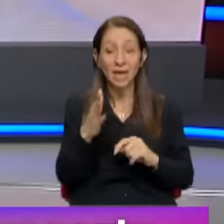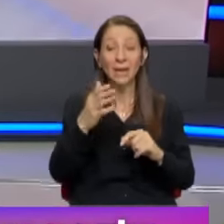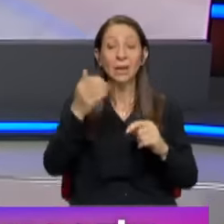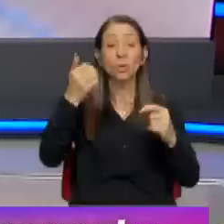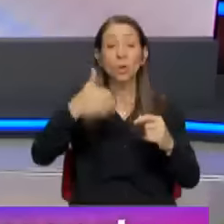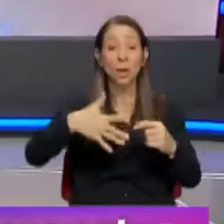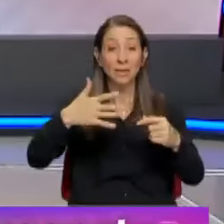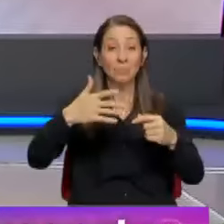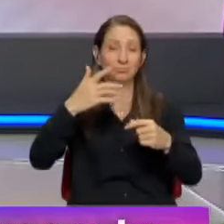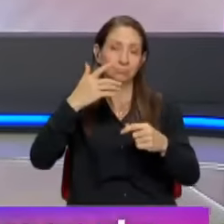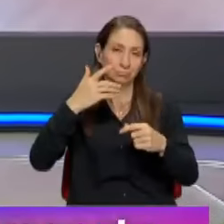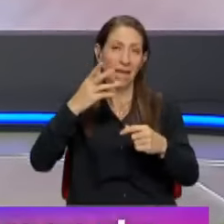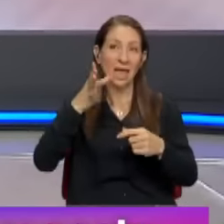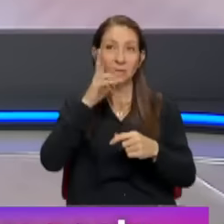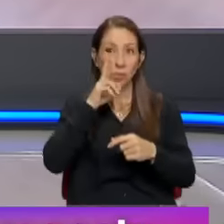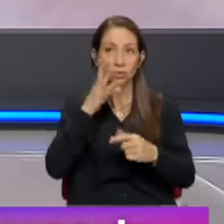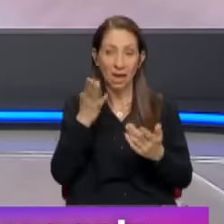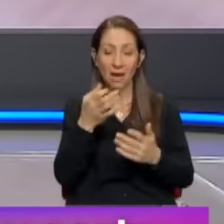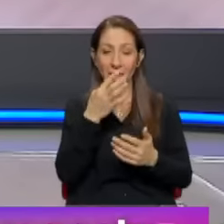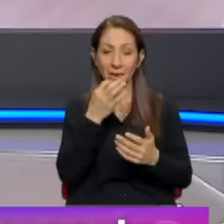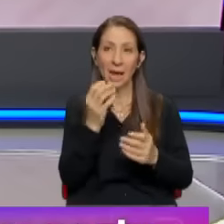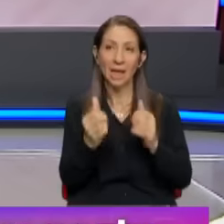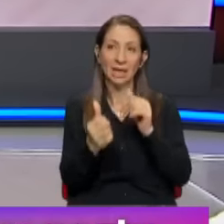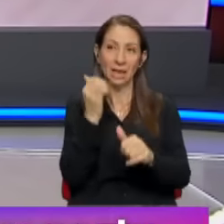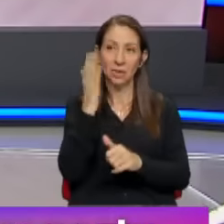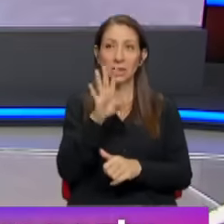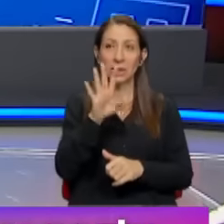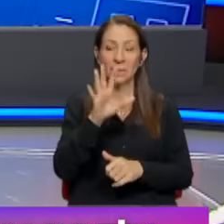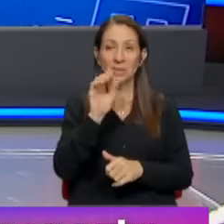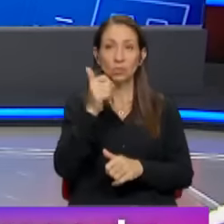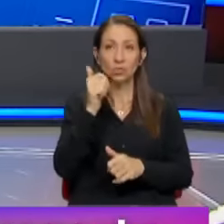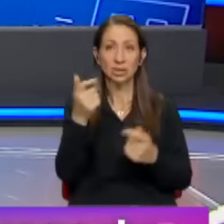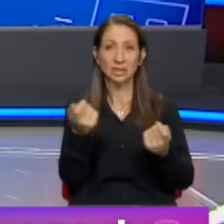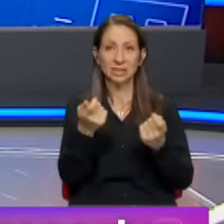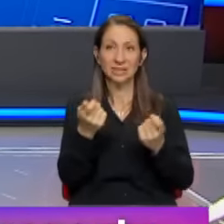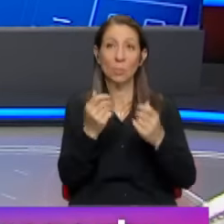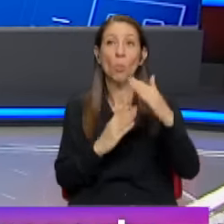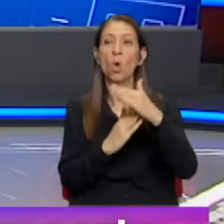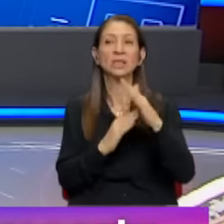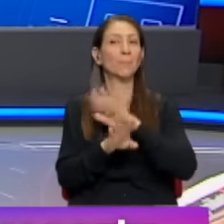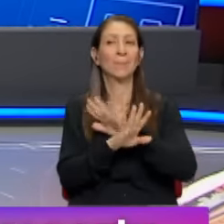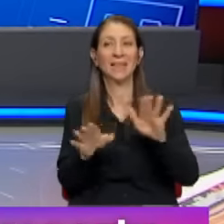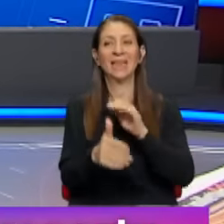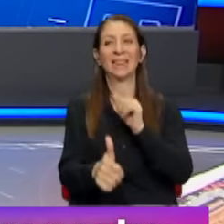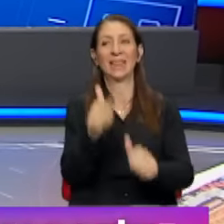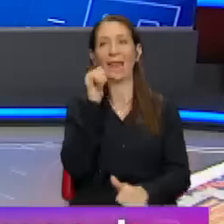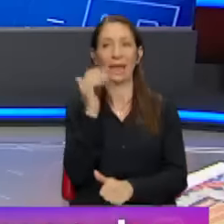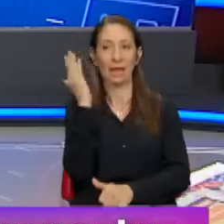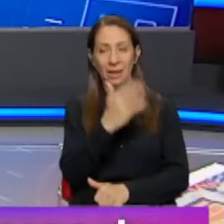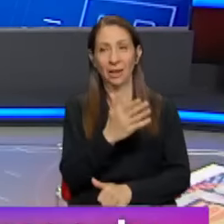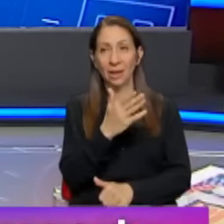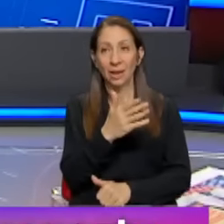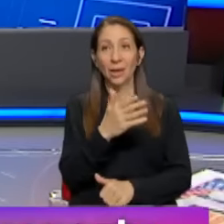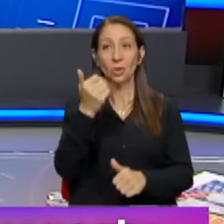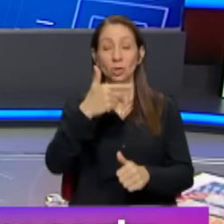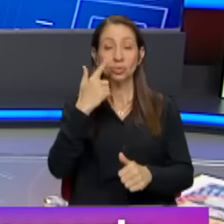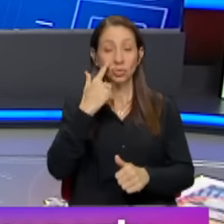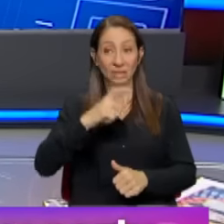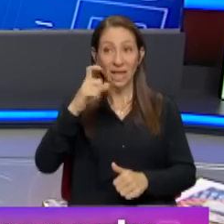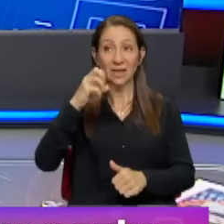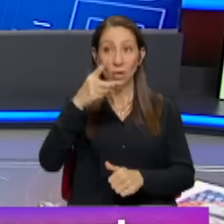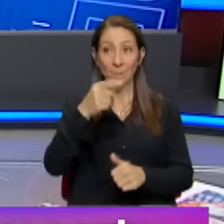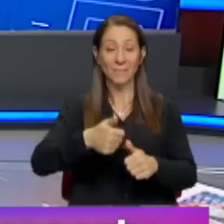Kabine en sonunda Ankara'ya döndü. 45 günlük mesai molasının ardından kabine Cumhurbaşkanı